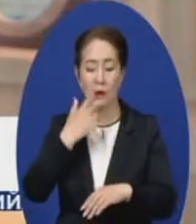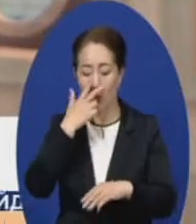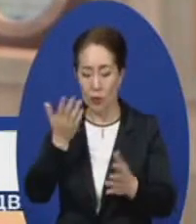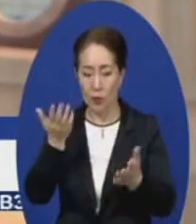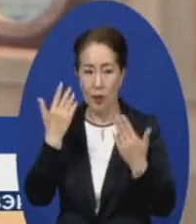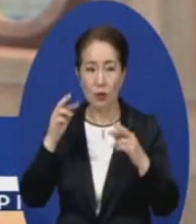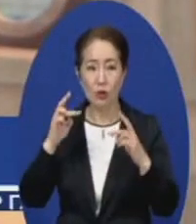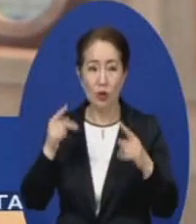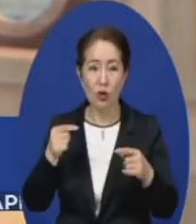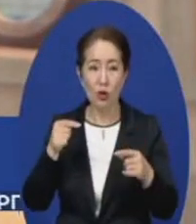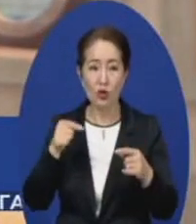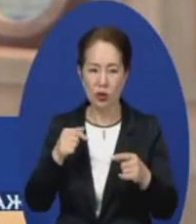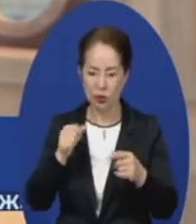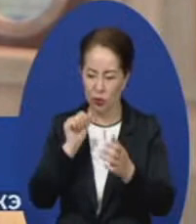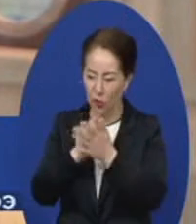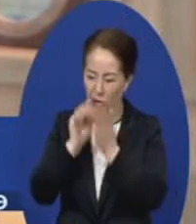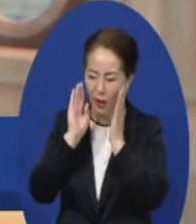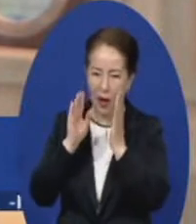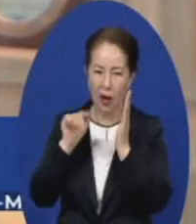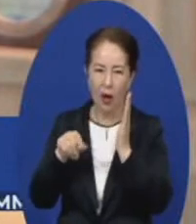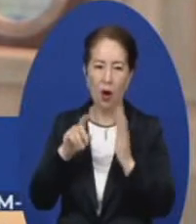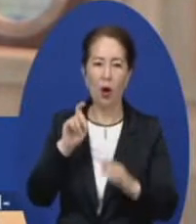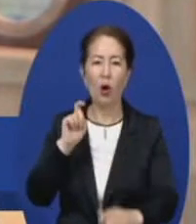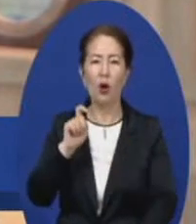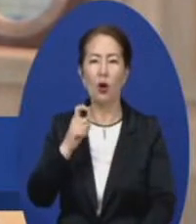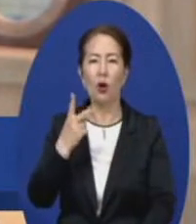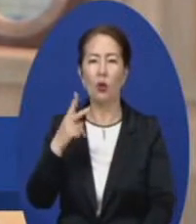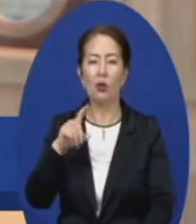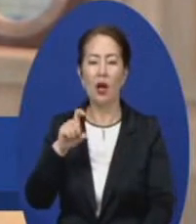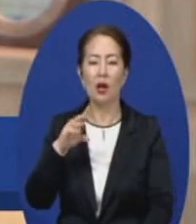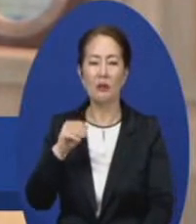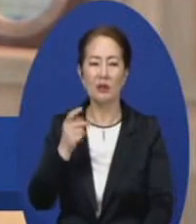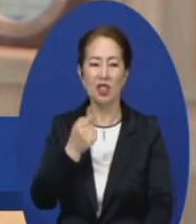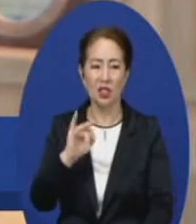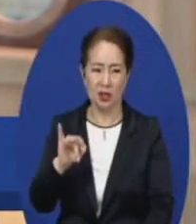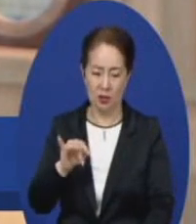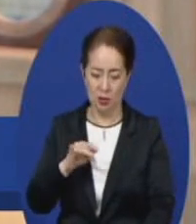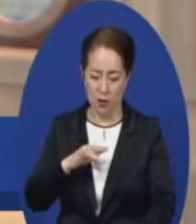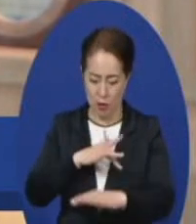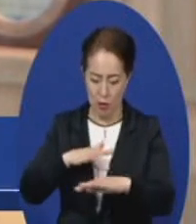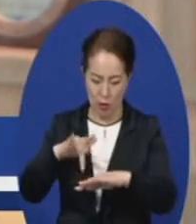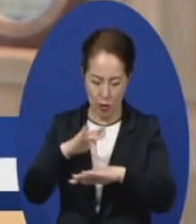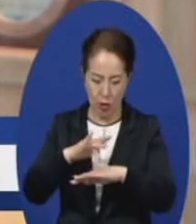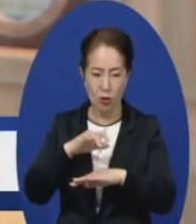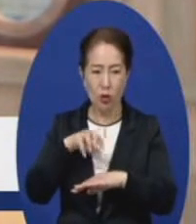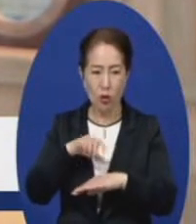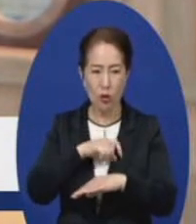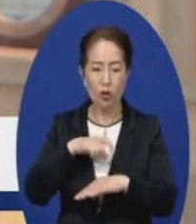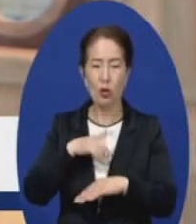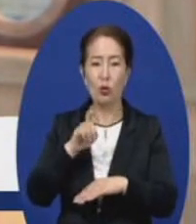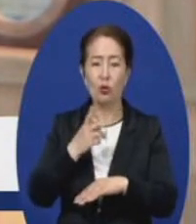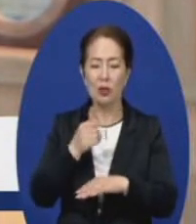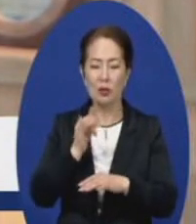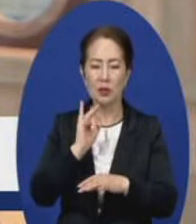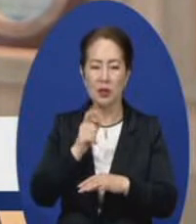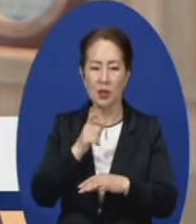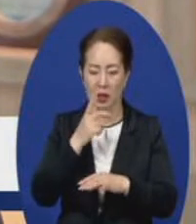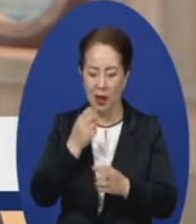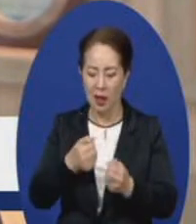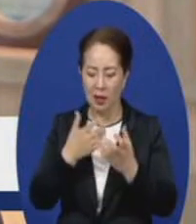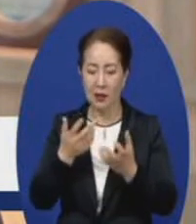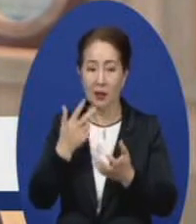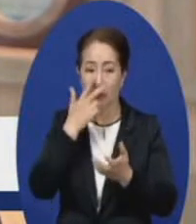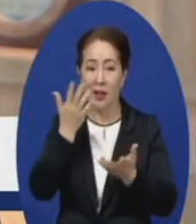өөрчлөлтөнд дараагийн нэг хамгийн чухал анхаарал хандуулах зүйл бол хүлэмжийн хий. Тэр хотын хүмүүсийн энэ хүлэмжийн хийг бүрдүүлж байгаа агаарын тоолгыг өнгөрсөн онд